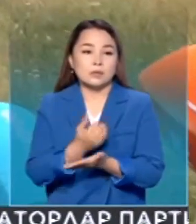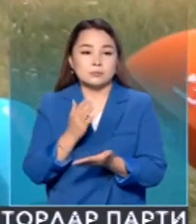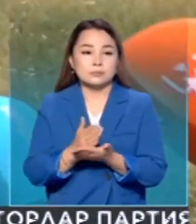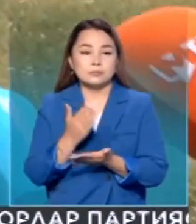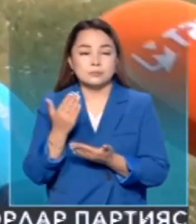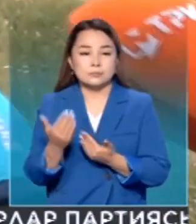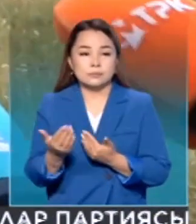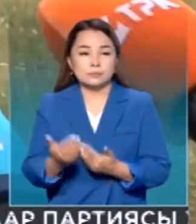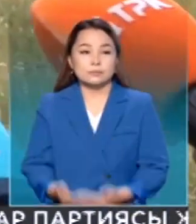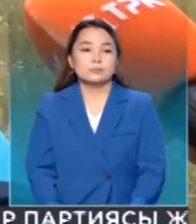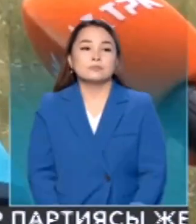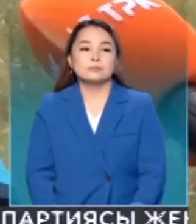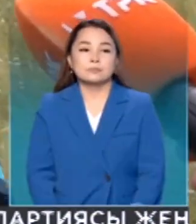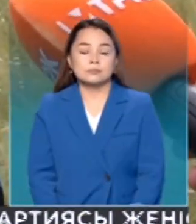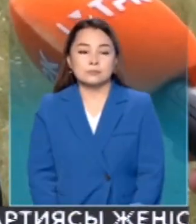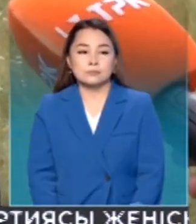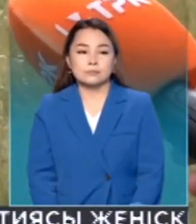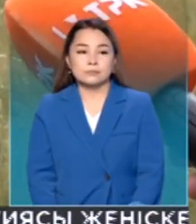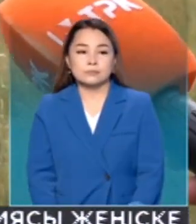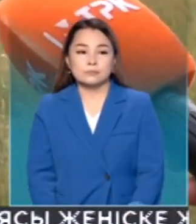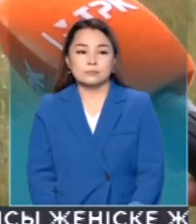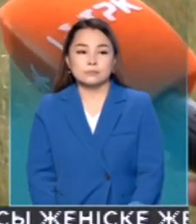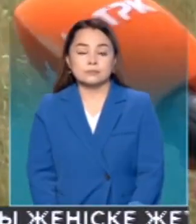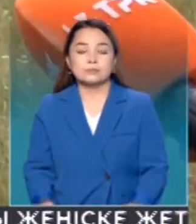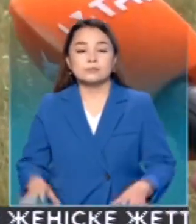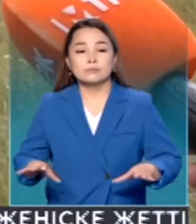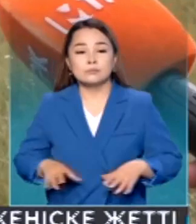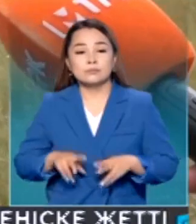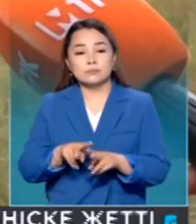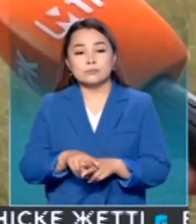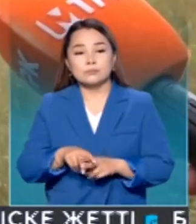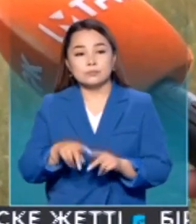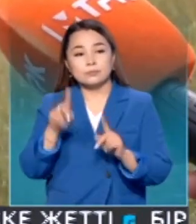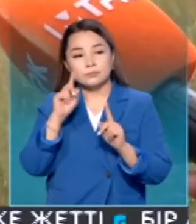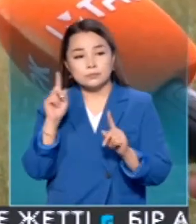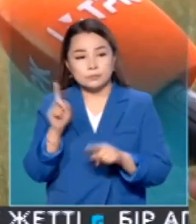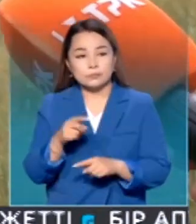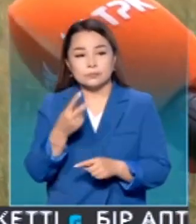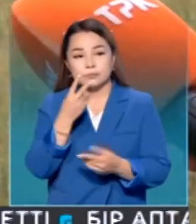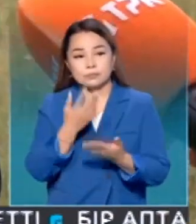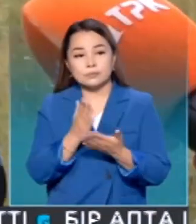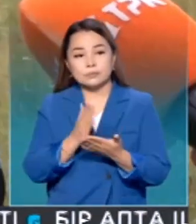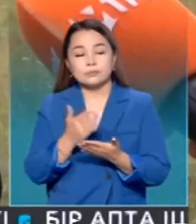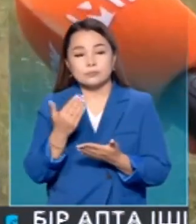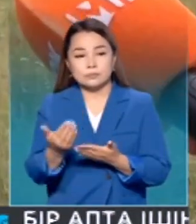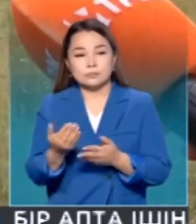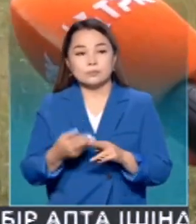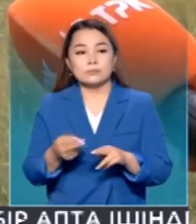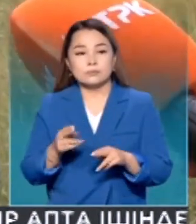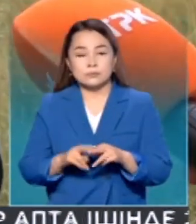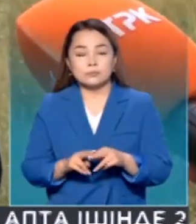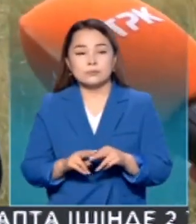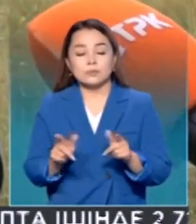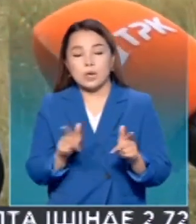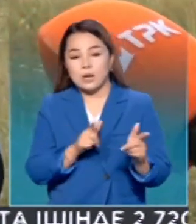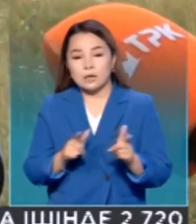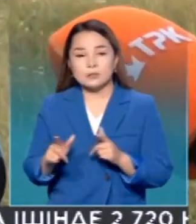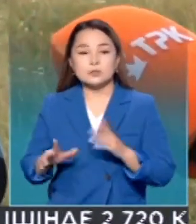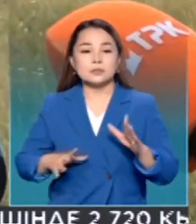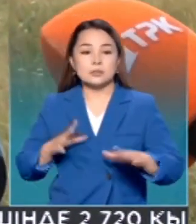Менің атым Шауан атта, бәрін білет, бәрін көрген ат, қыстайын білген ат, сосын дайындығы